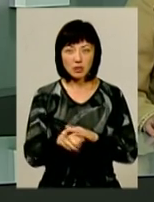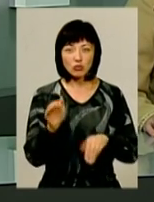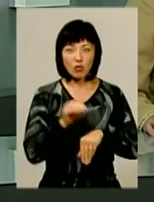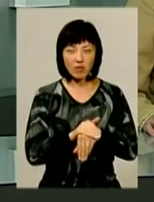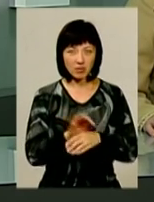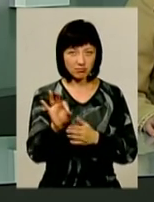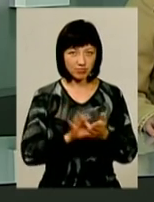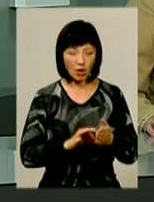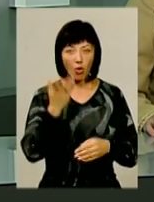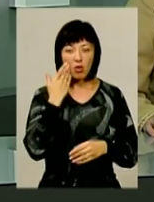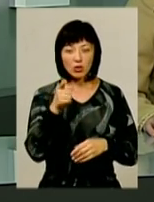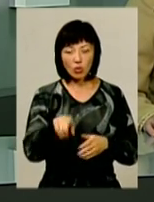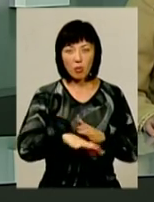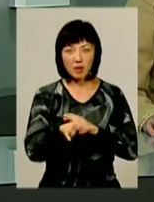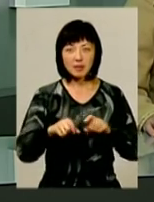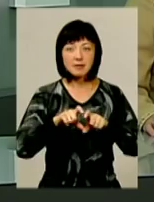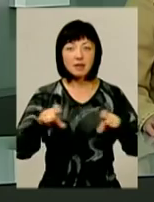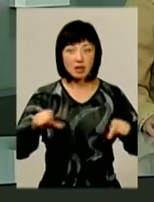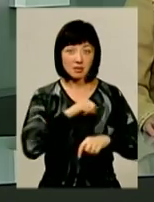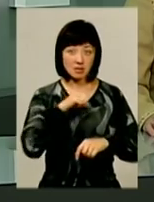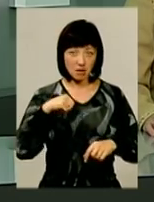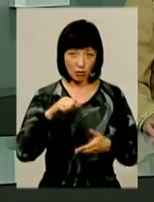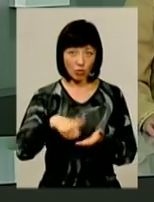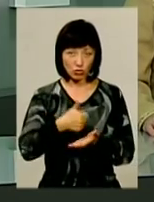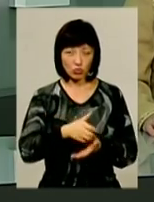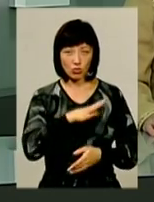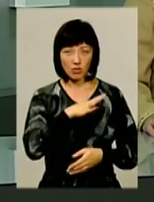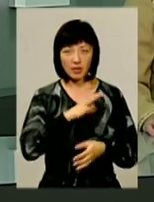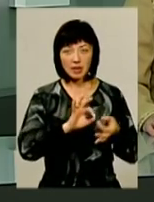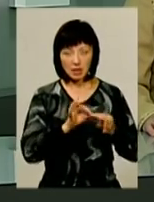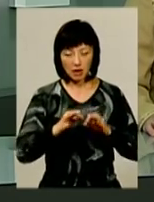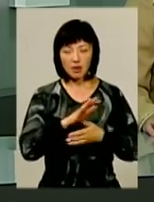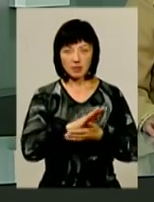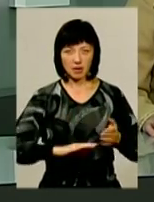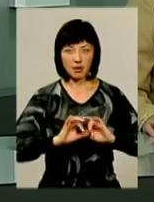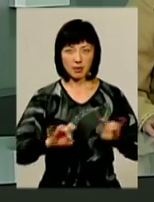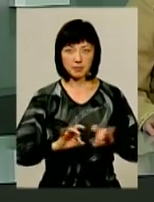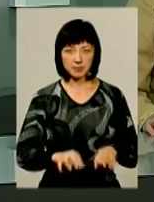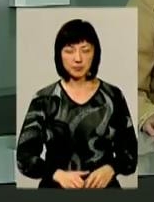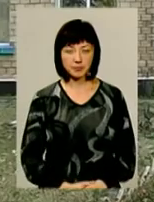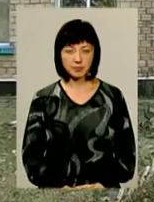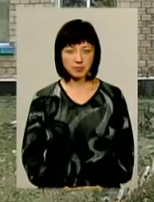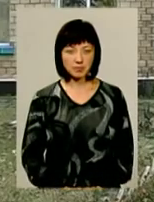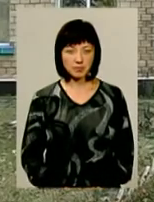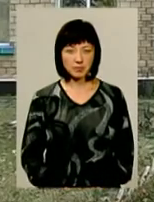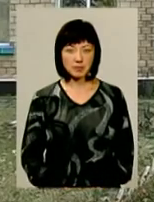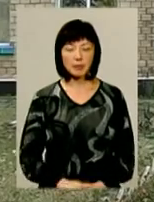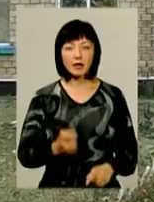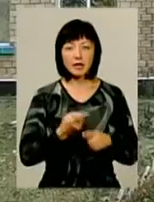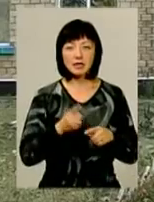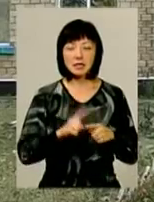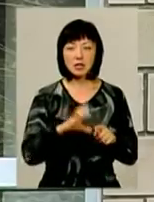його на гарячому, коли той обкрадав заклад, який сам же і очолював. Деталі знає наша кореспондентка. Це